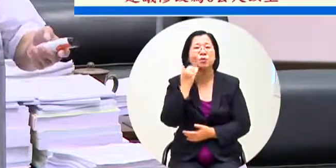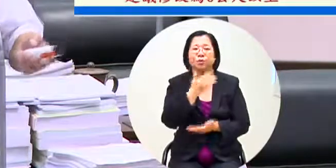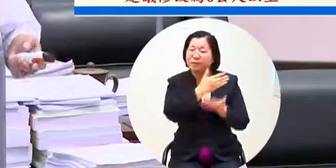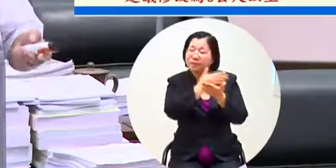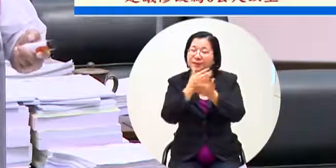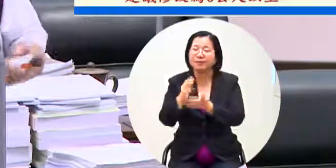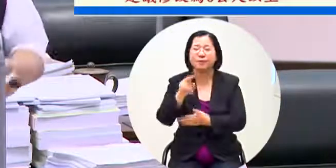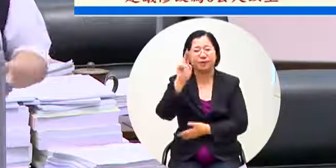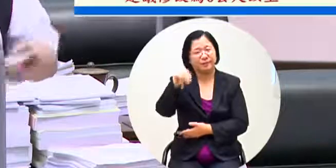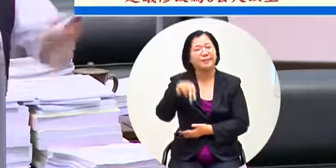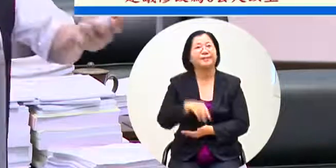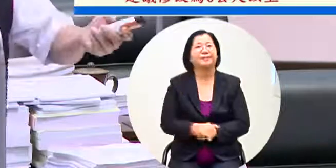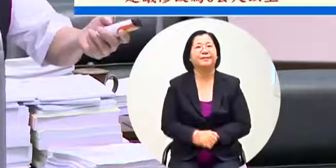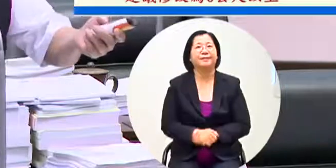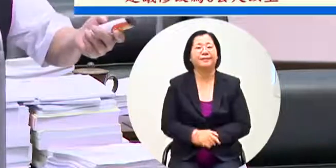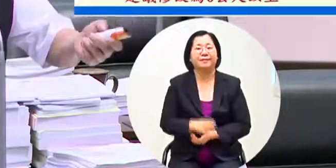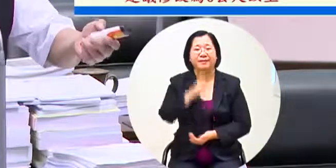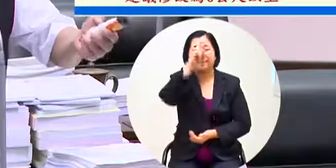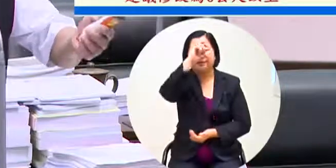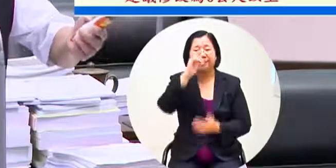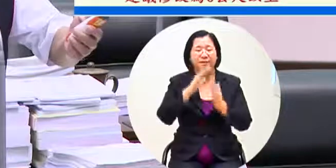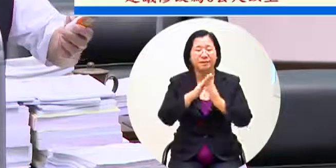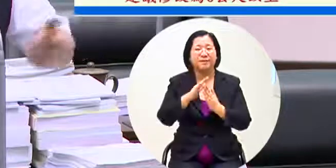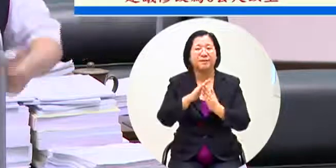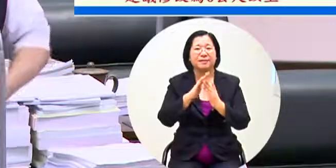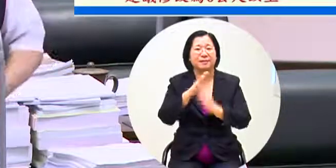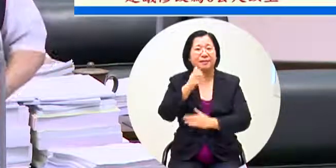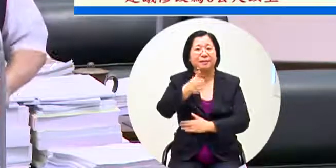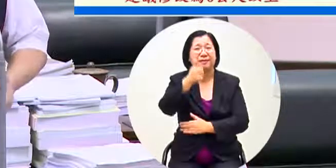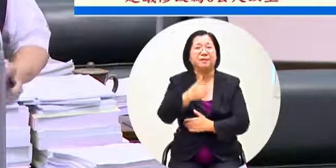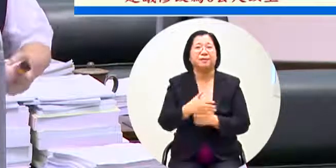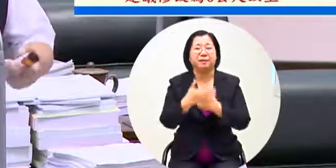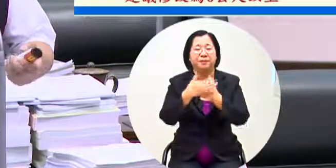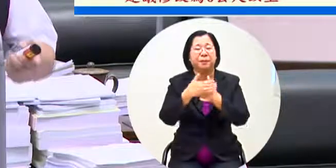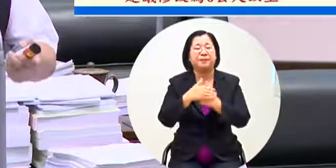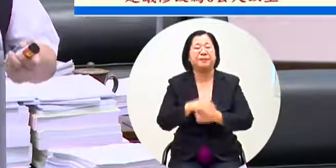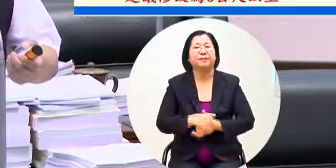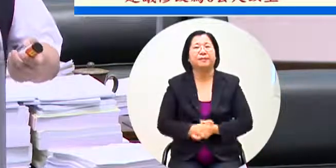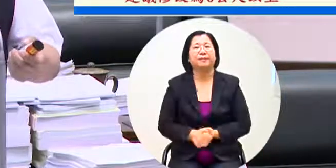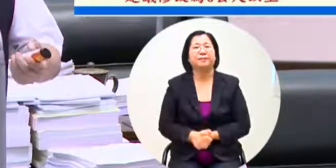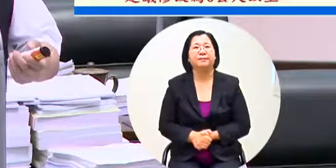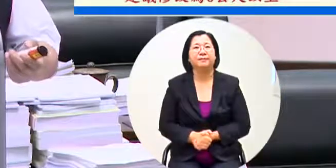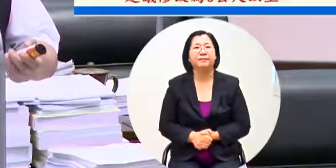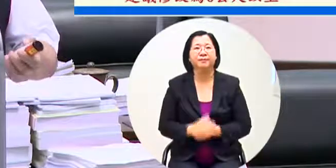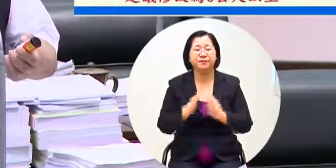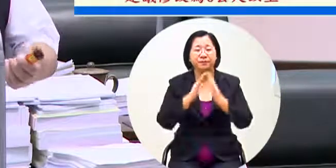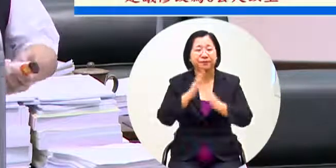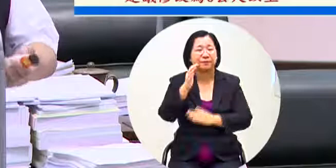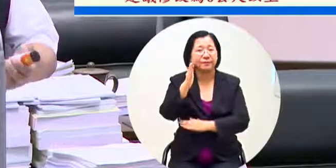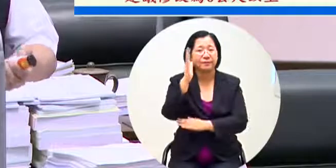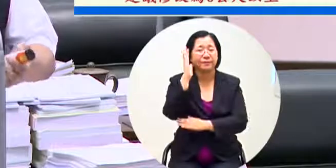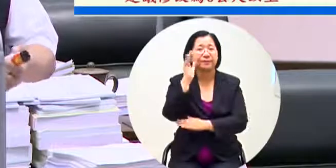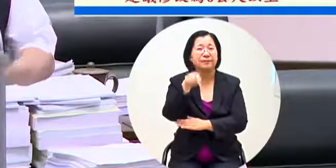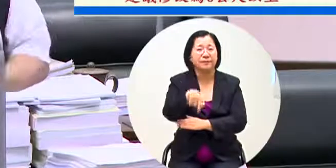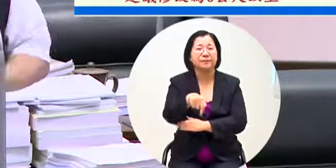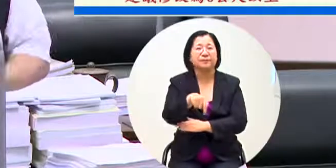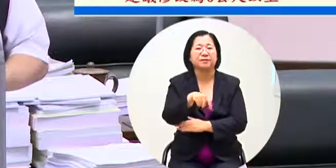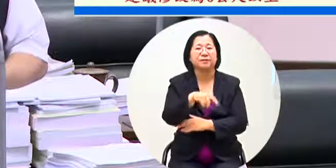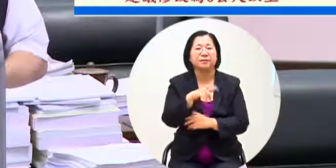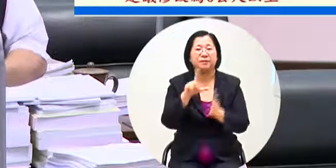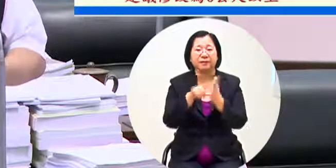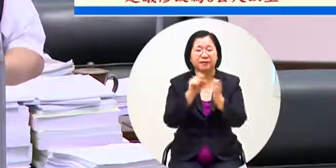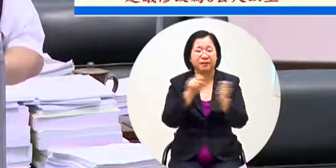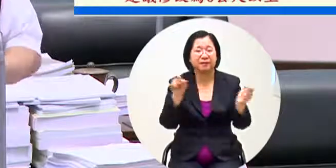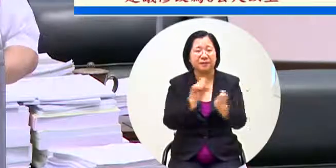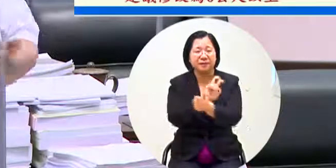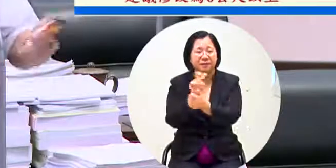哦、这个部分噶，因为咱除去咱政府这个长照的这个场所人力拢足需要民间来斗